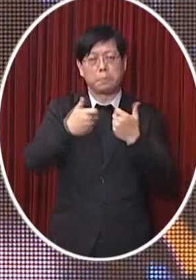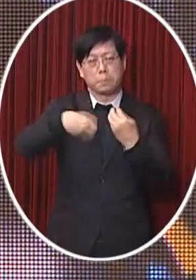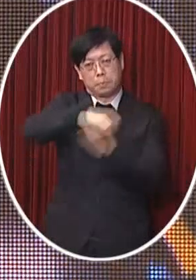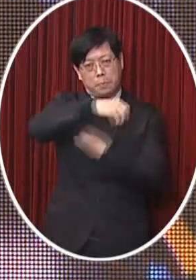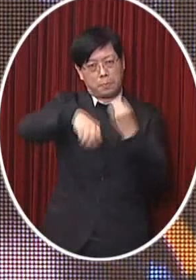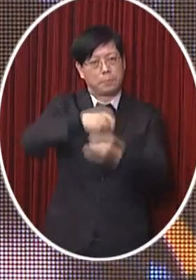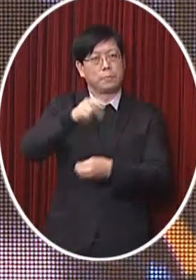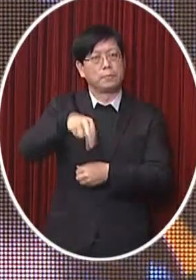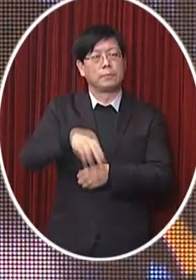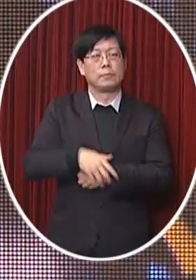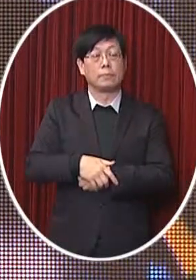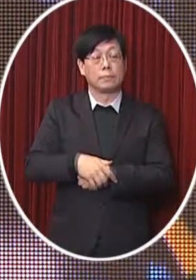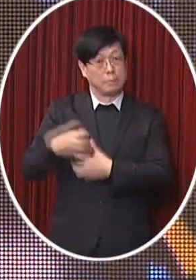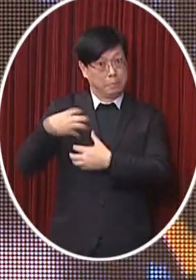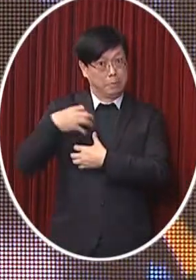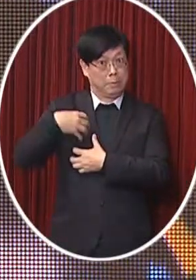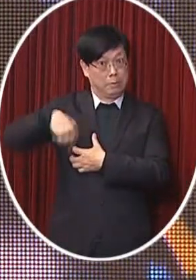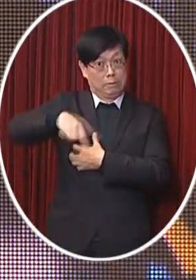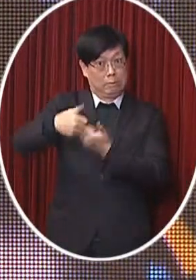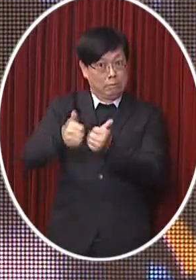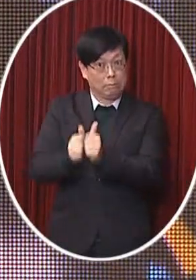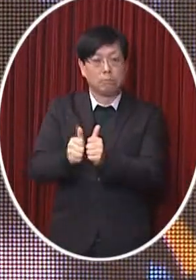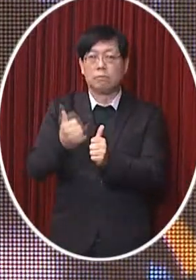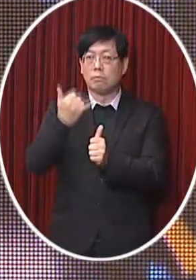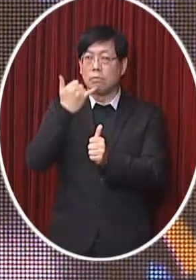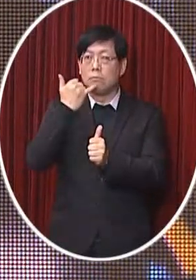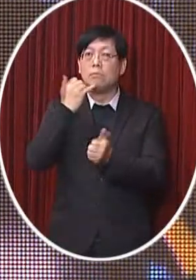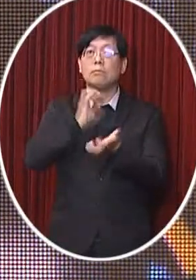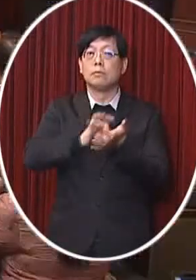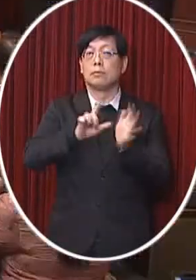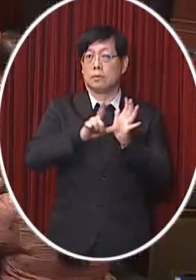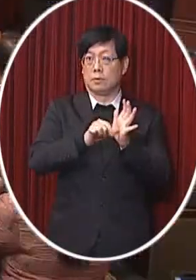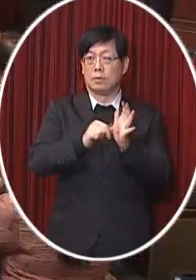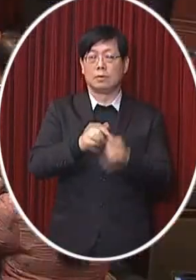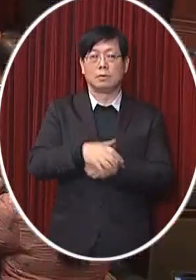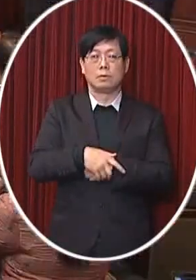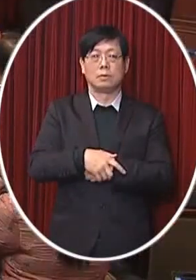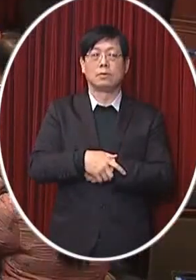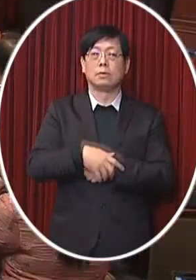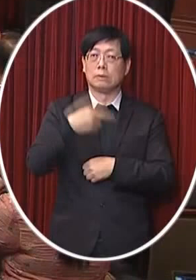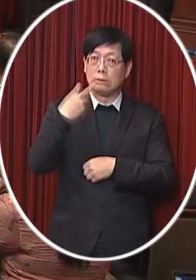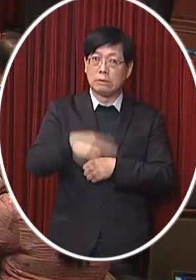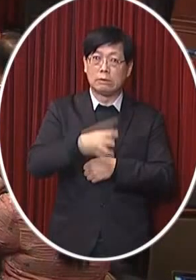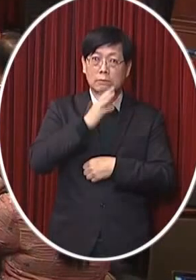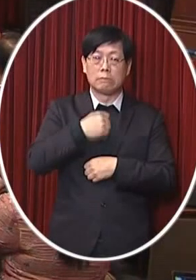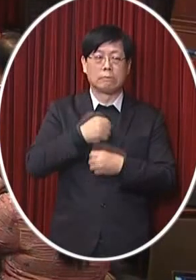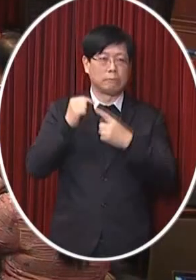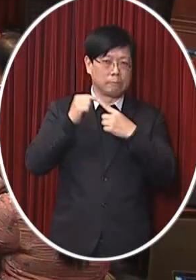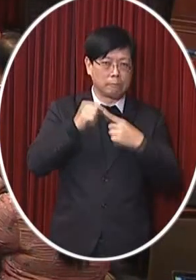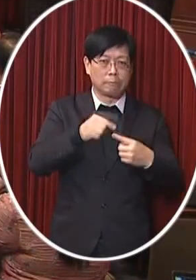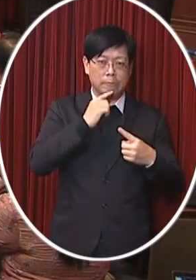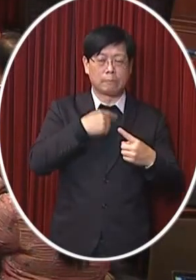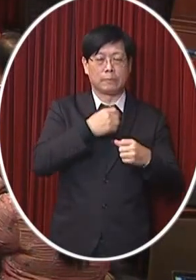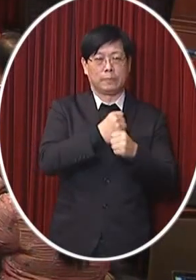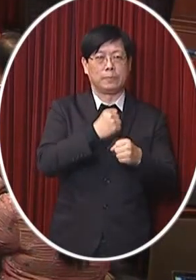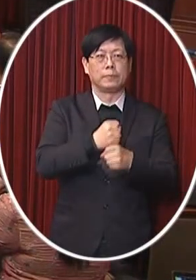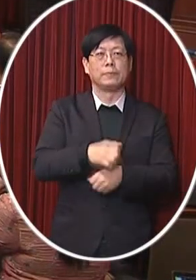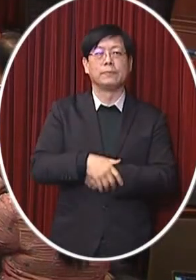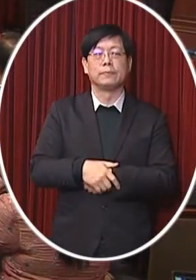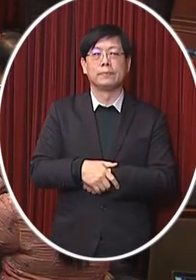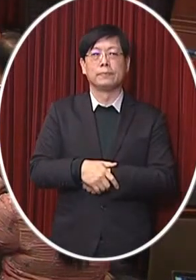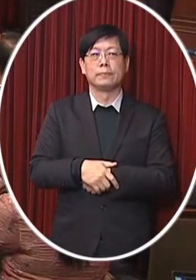方案，使役男可以有效的利用时间并且接轨职涯。